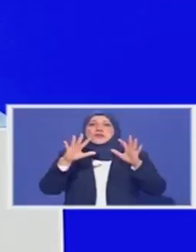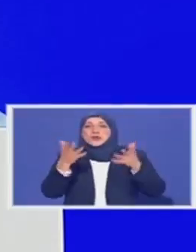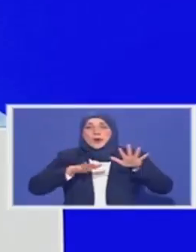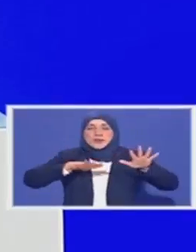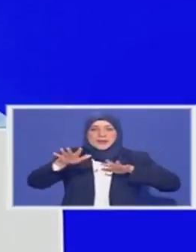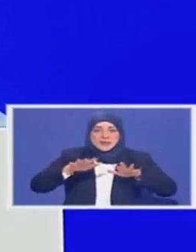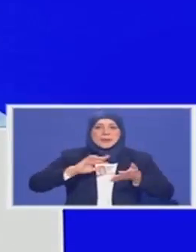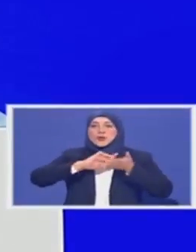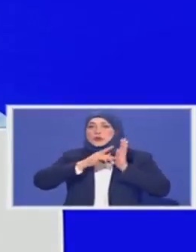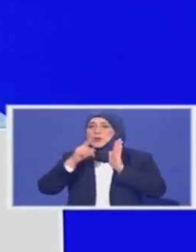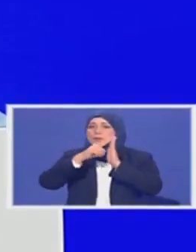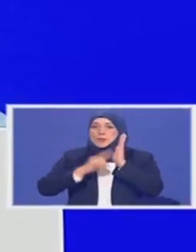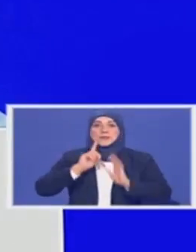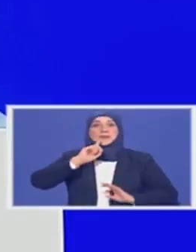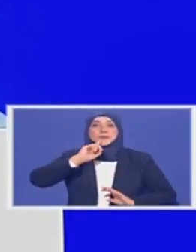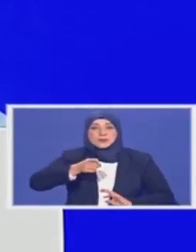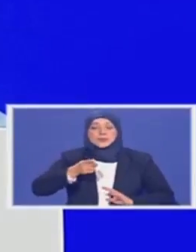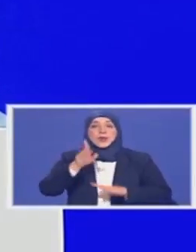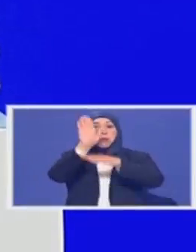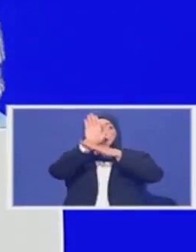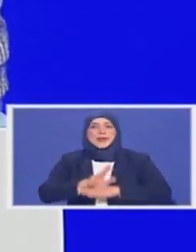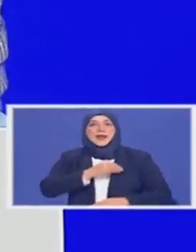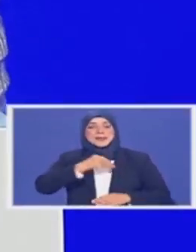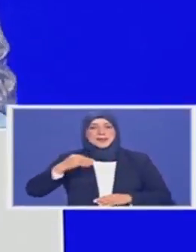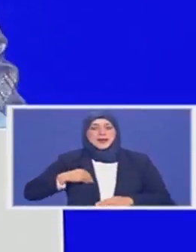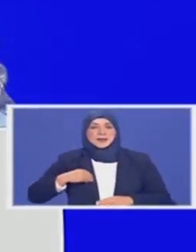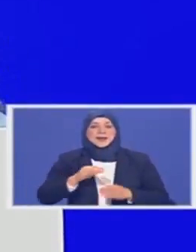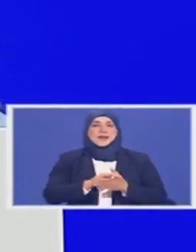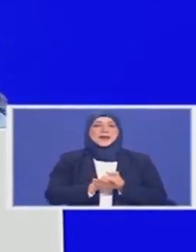والتدابير والشروط الوقائية والصحية